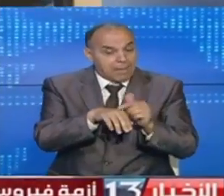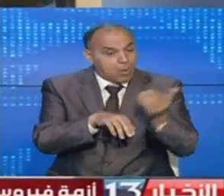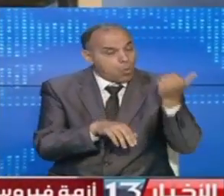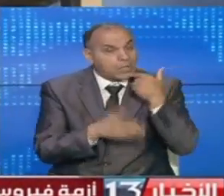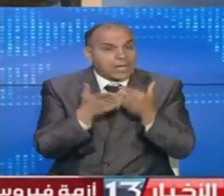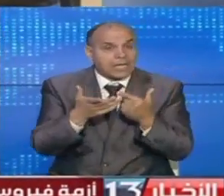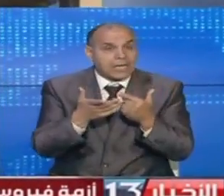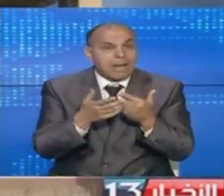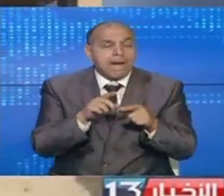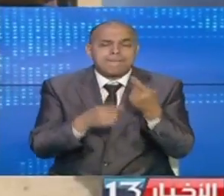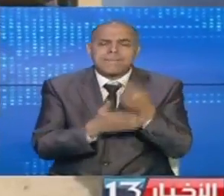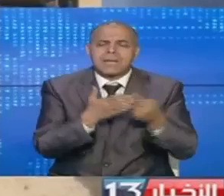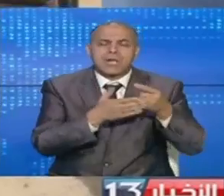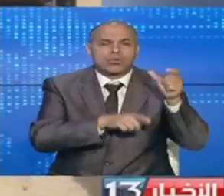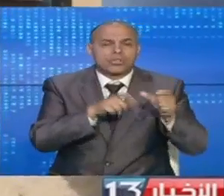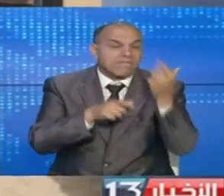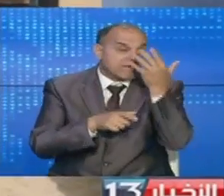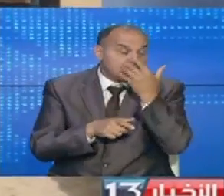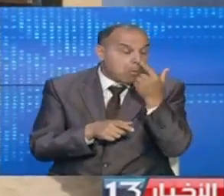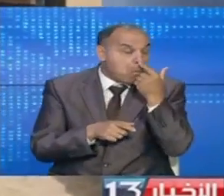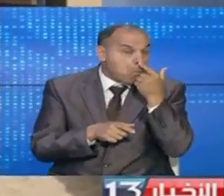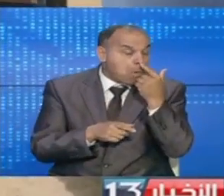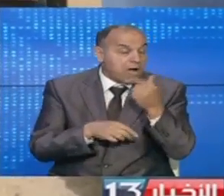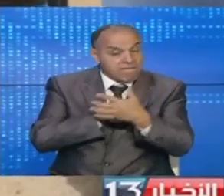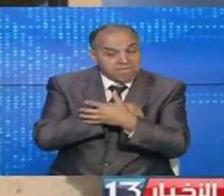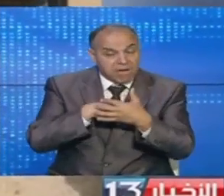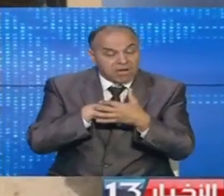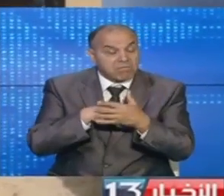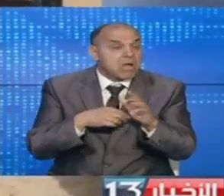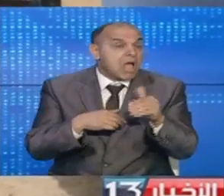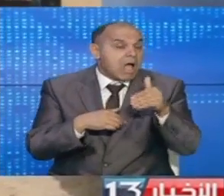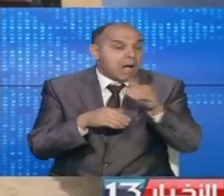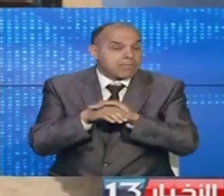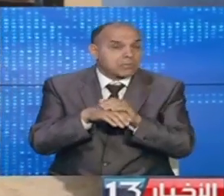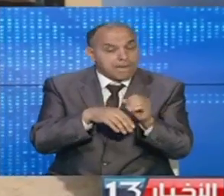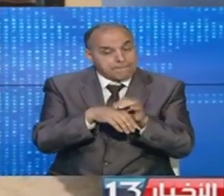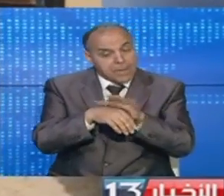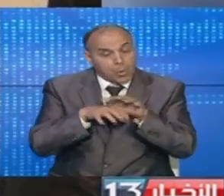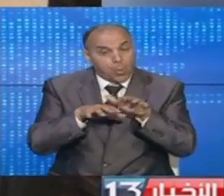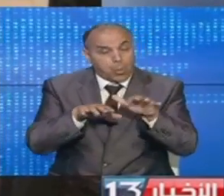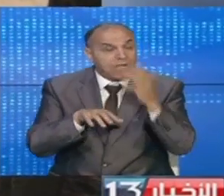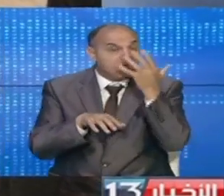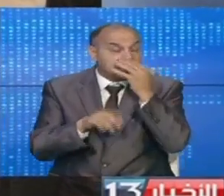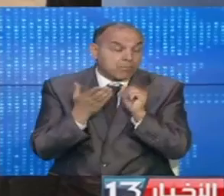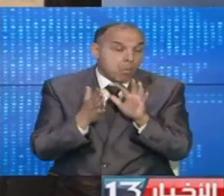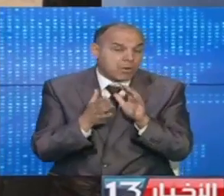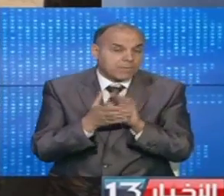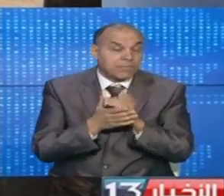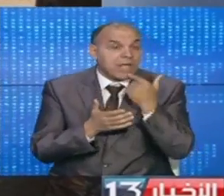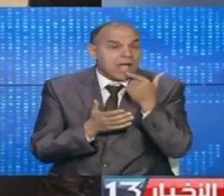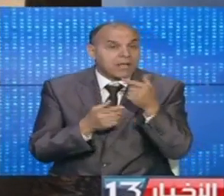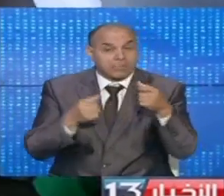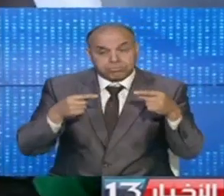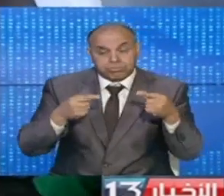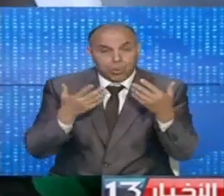سابق من أن ملايين الأشخاص في إفريقيا مهددون بفقر مدقع جراء انتشار الوباء في القارة السمراء التي